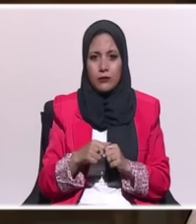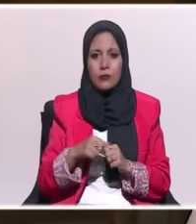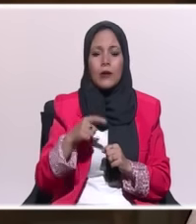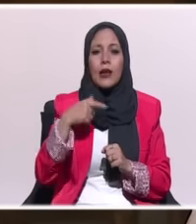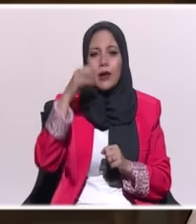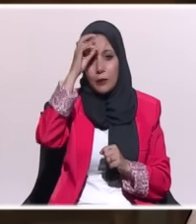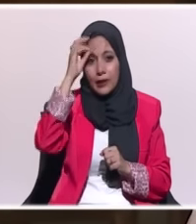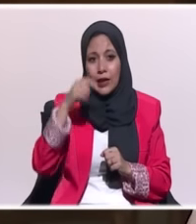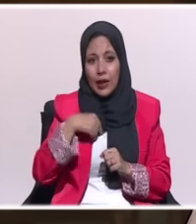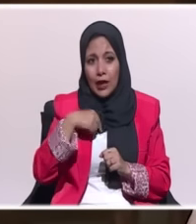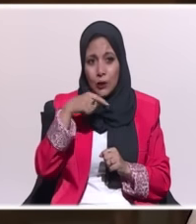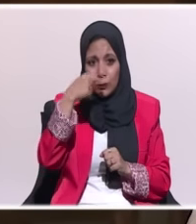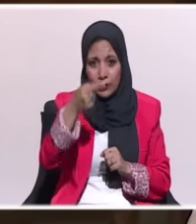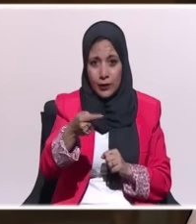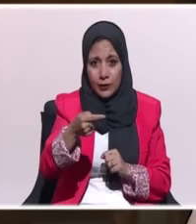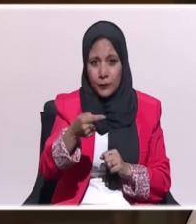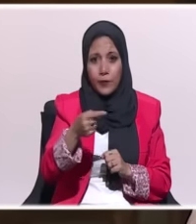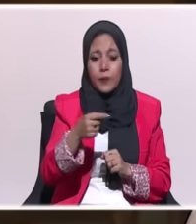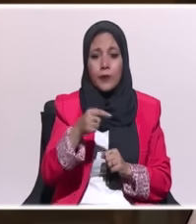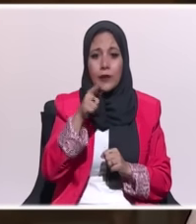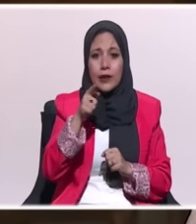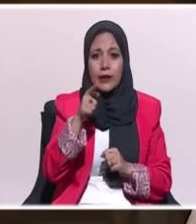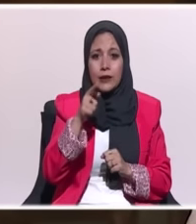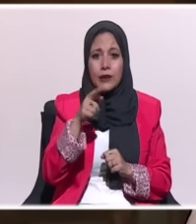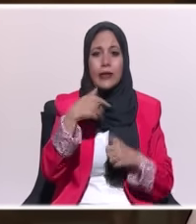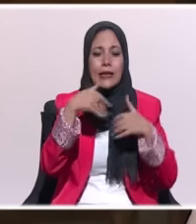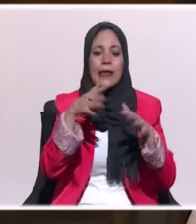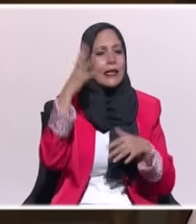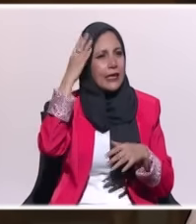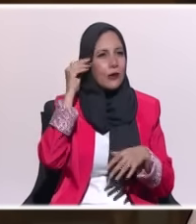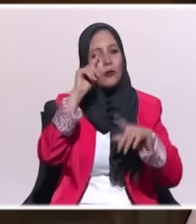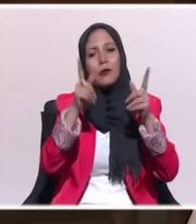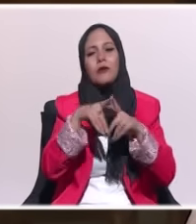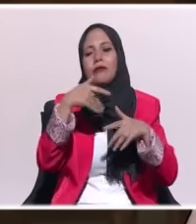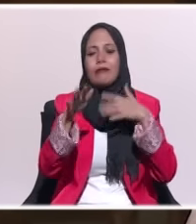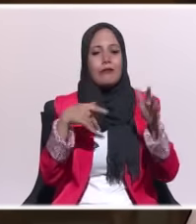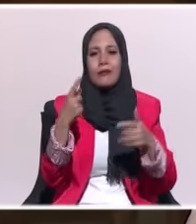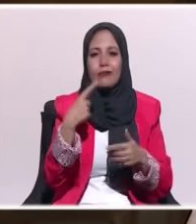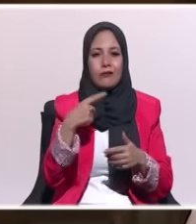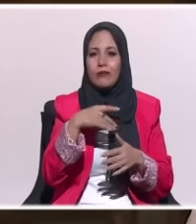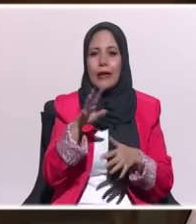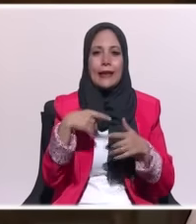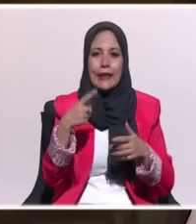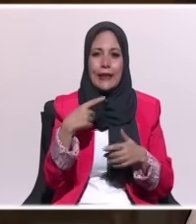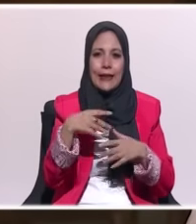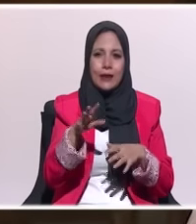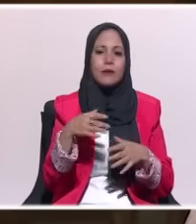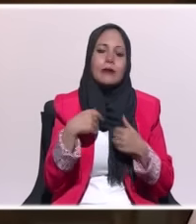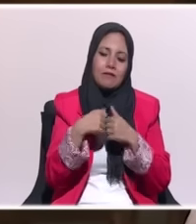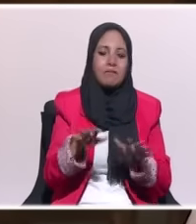اقوله لك الحقيقه، انسي بقى ان احنا في التلفزيون والكلام ده والبرامج، انا بتعامل مع الموضوع بشكل بسيط يعني طبيعتي